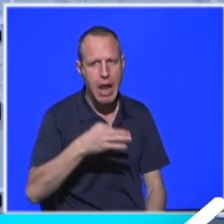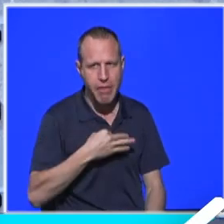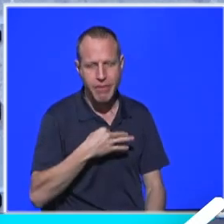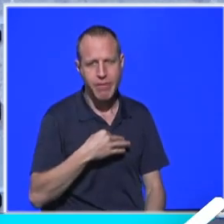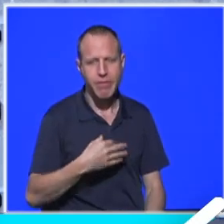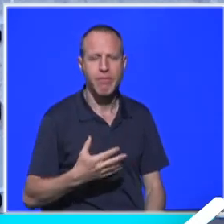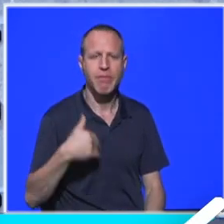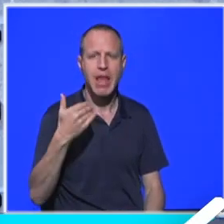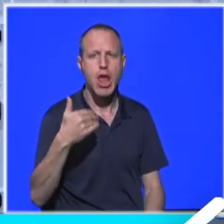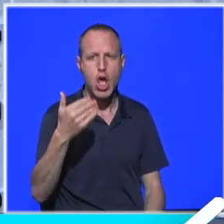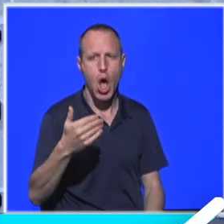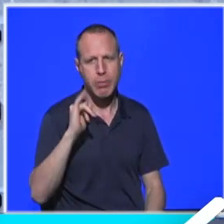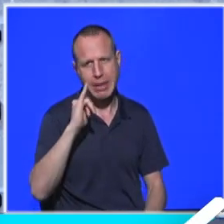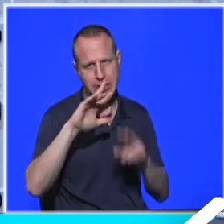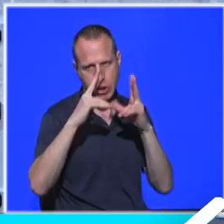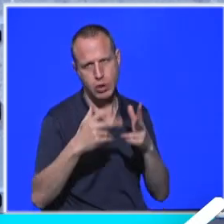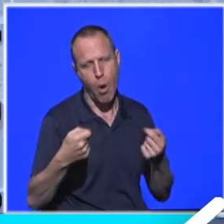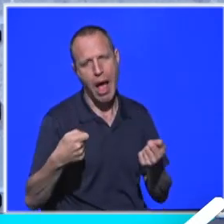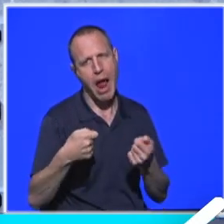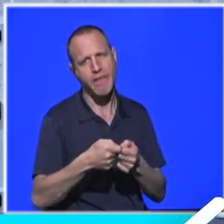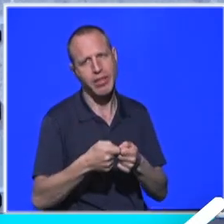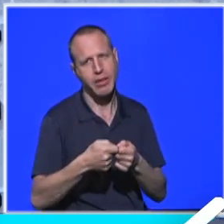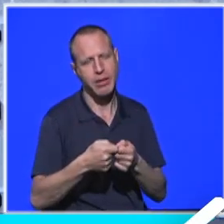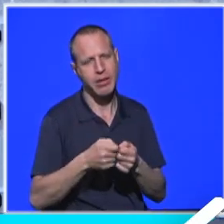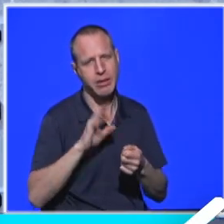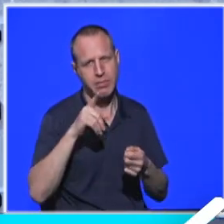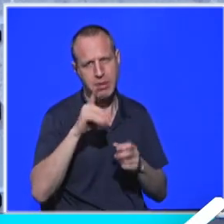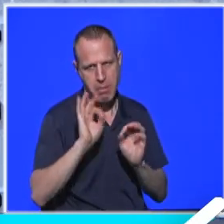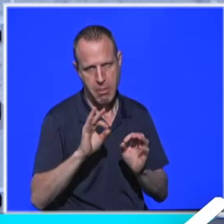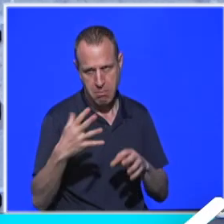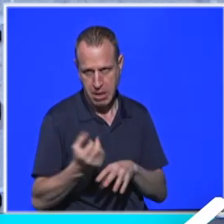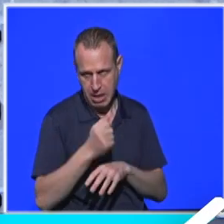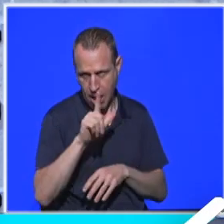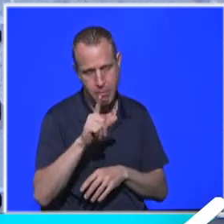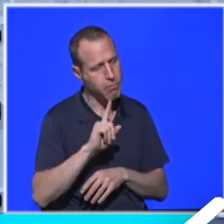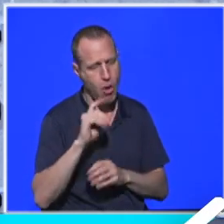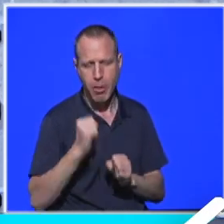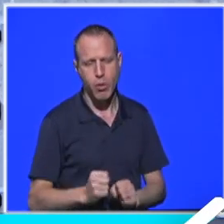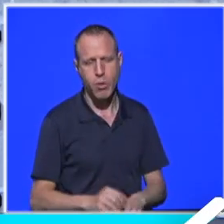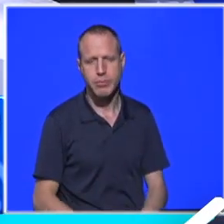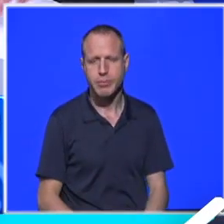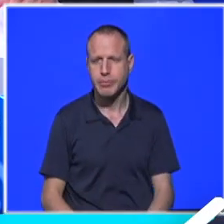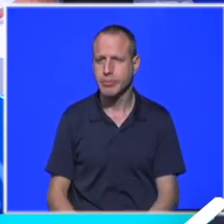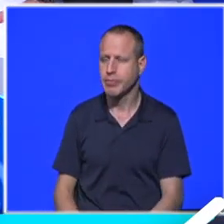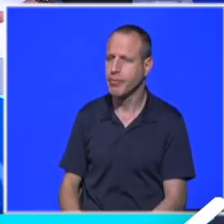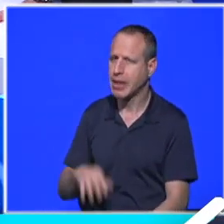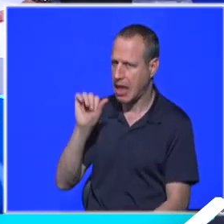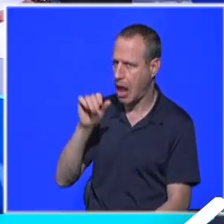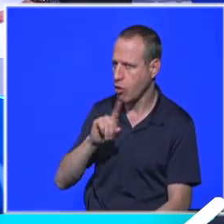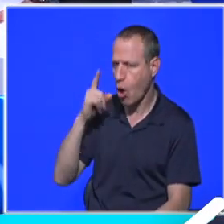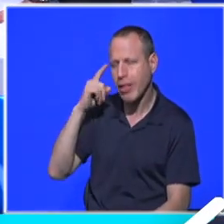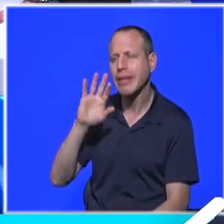ולהיות באיזושהי צורה רלוונטית. האם זה באמת הולך להם? לא בהכרח. אייל, אני לא יודע אם ראית